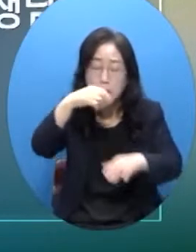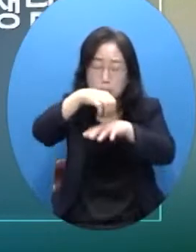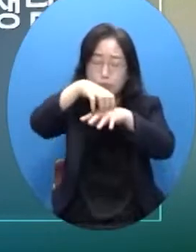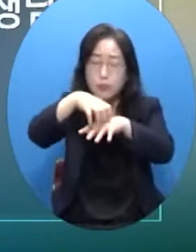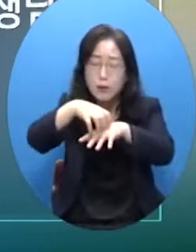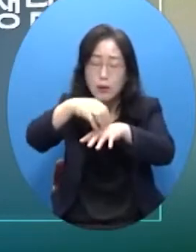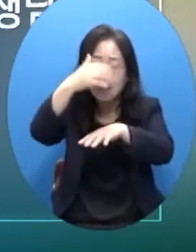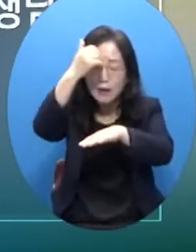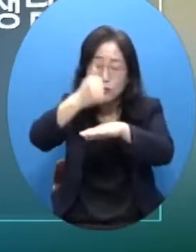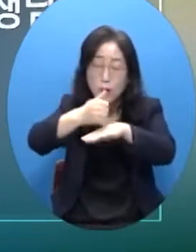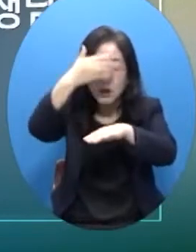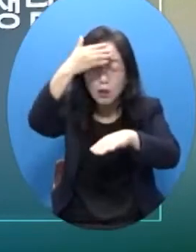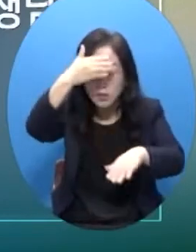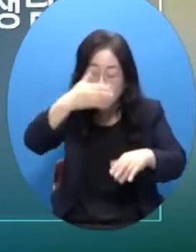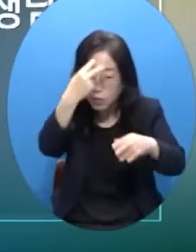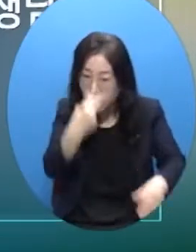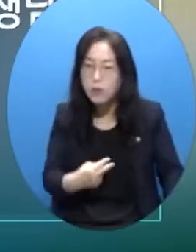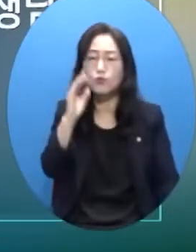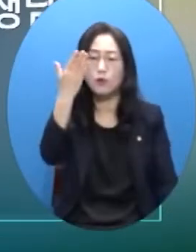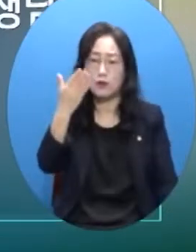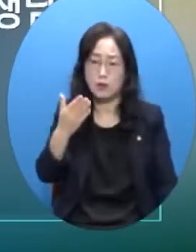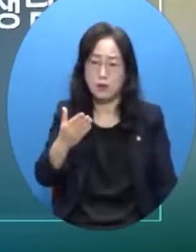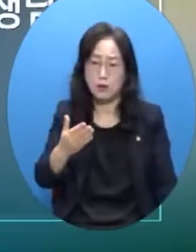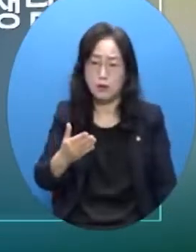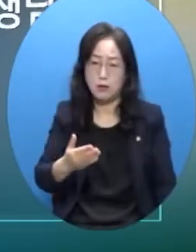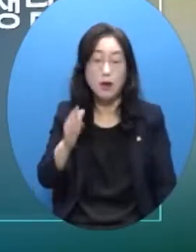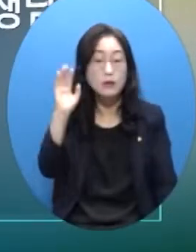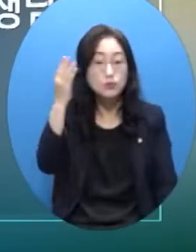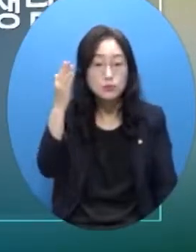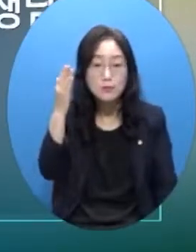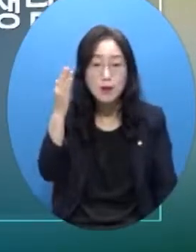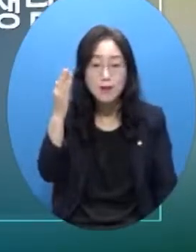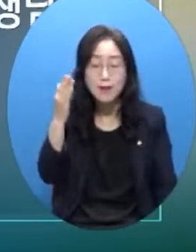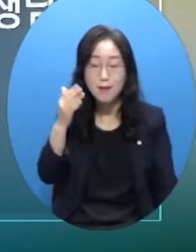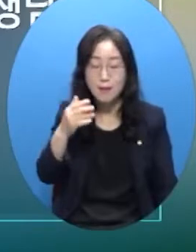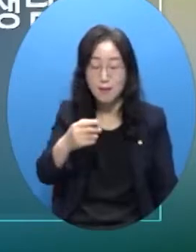위기를 기회로 삼아서 또 좋은 일이 우리에게 일어날 줄로 믿습니다.